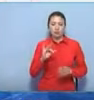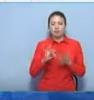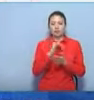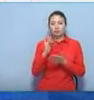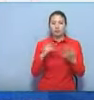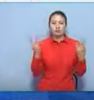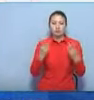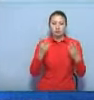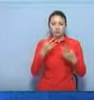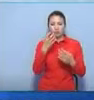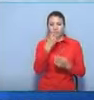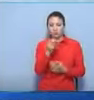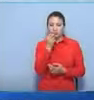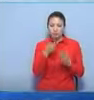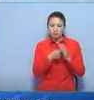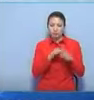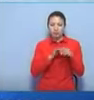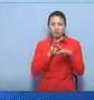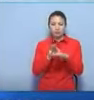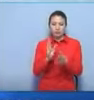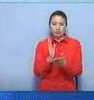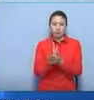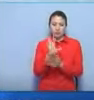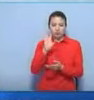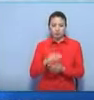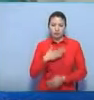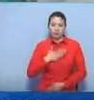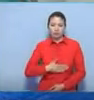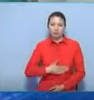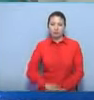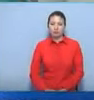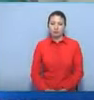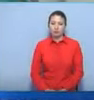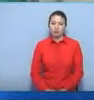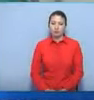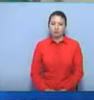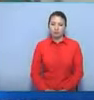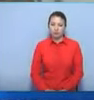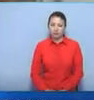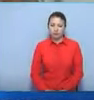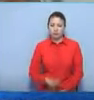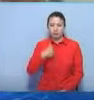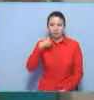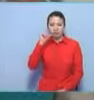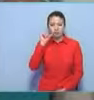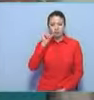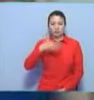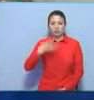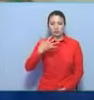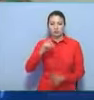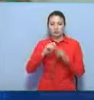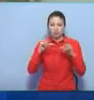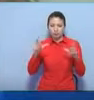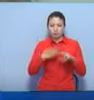үшін керек жарақтар мен ыстық тамақ жеткізілуде. Игілікке ел разы. Содан кеше 55-ші мектептіге паналады. Одан